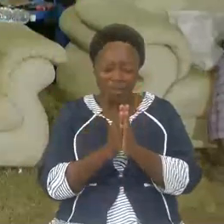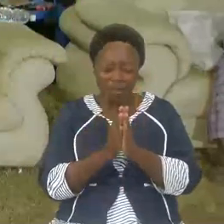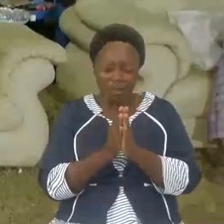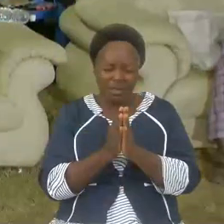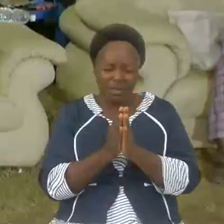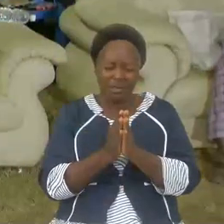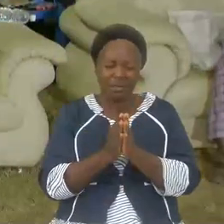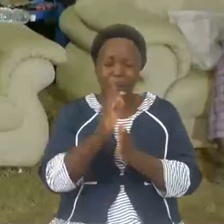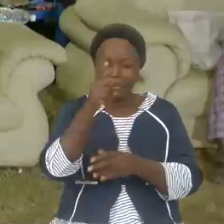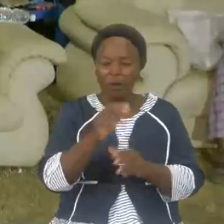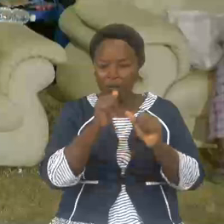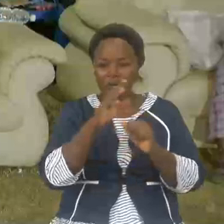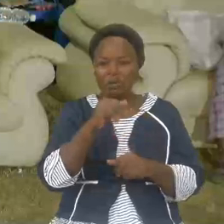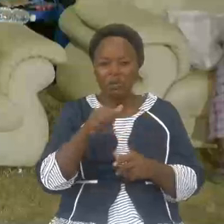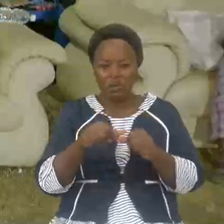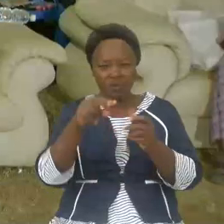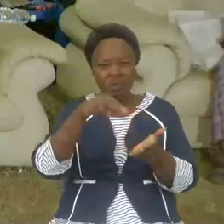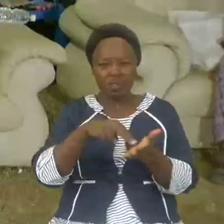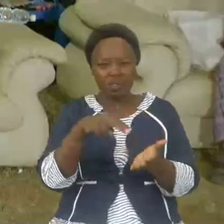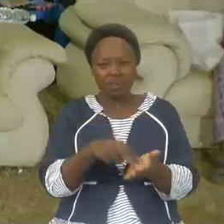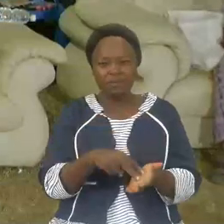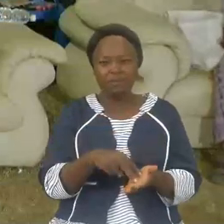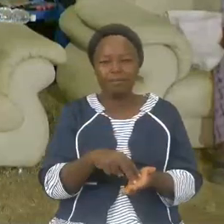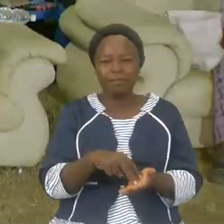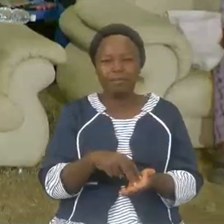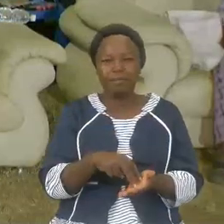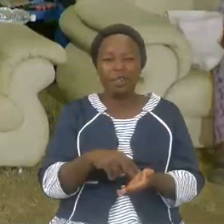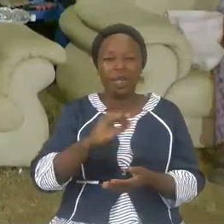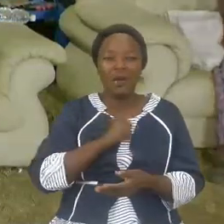prié. Que le Seigneur vous bénisse toujours debout.